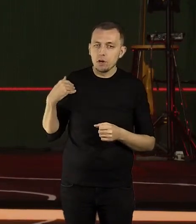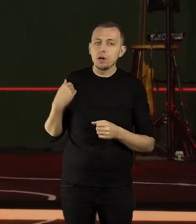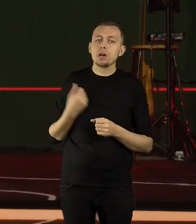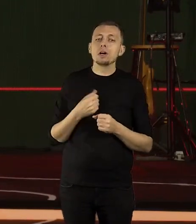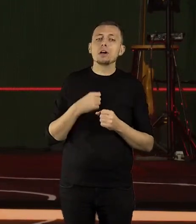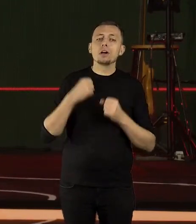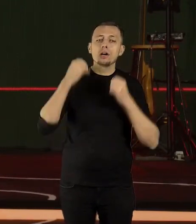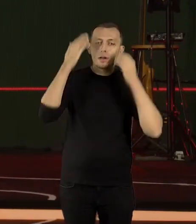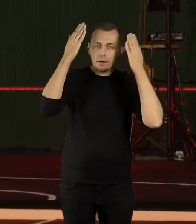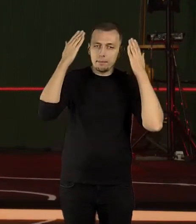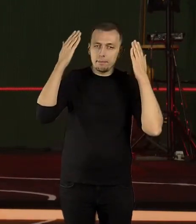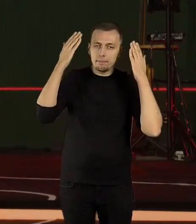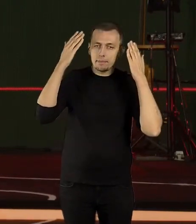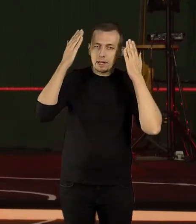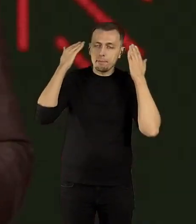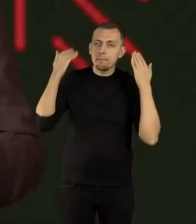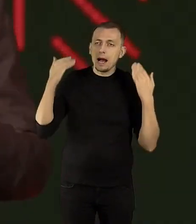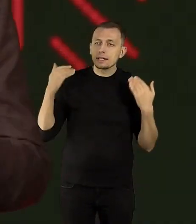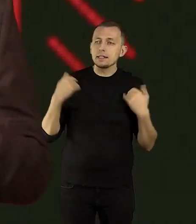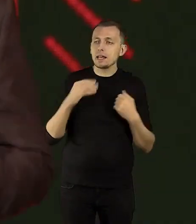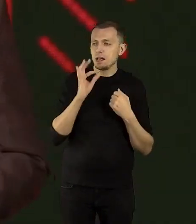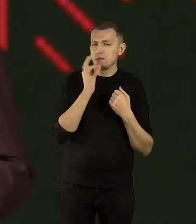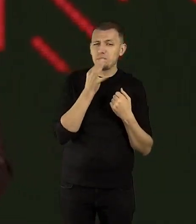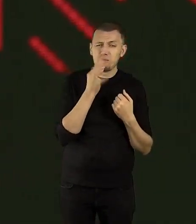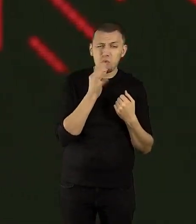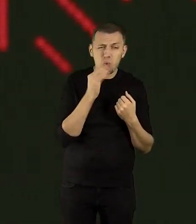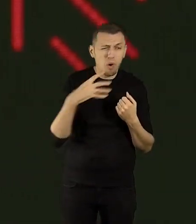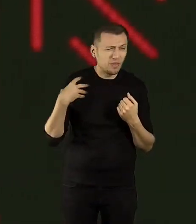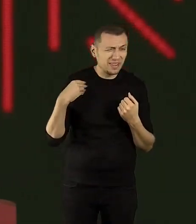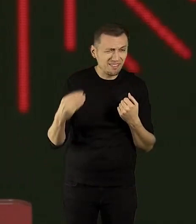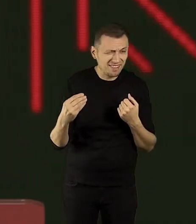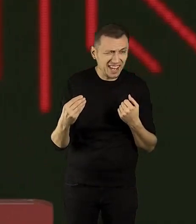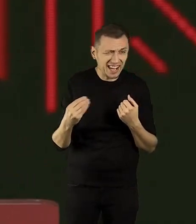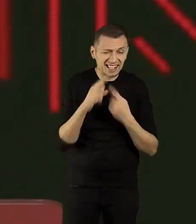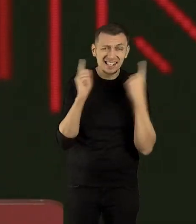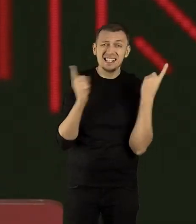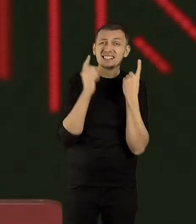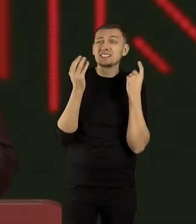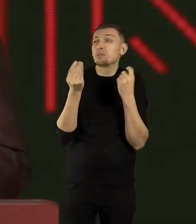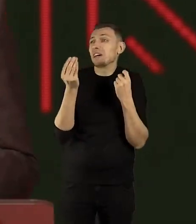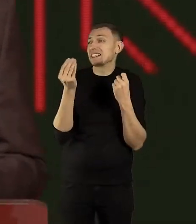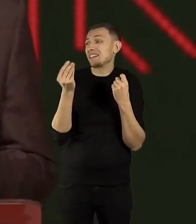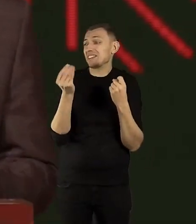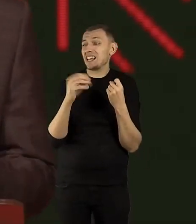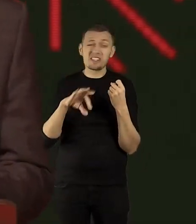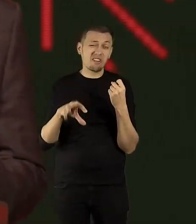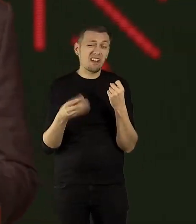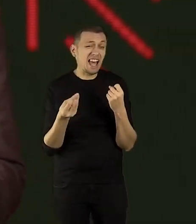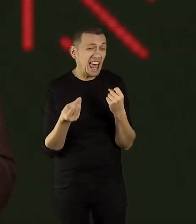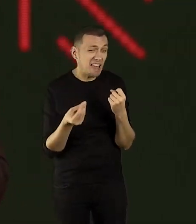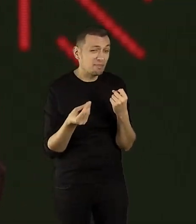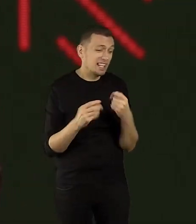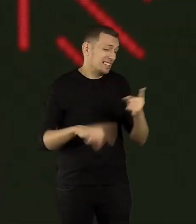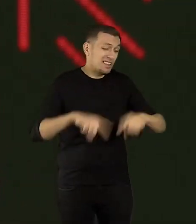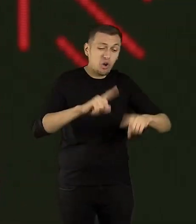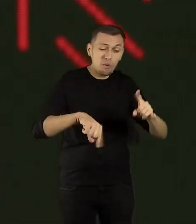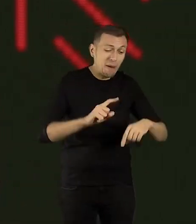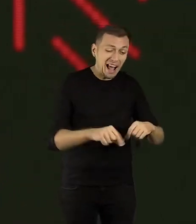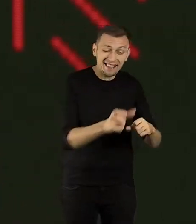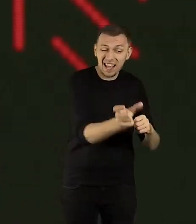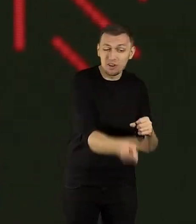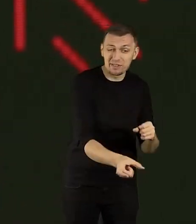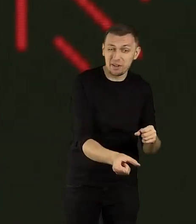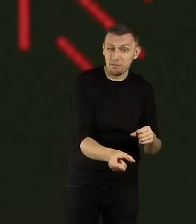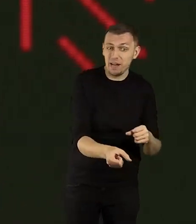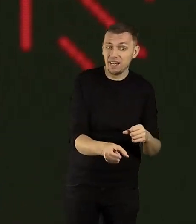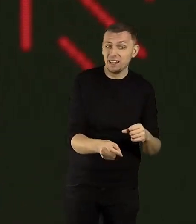jest zdumiona, że Bóg wybrał ją spośród wszystkich ludzi, aby nosiła pod sercem Mesjasza. To tak